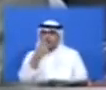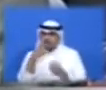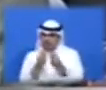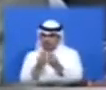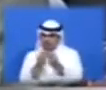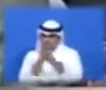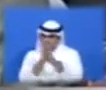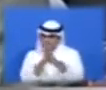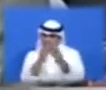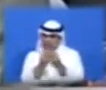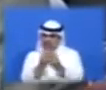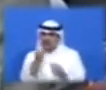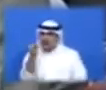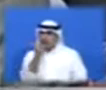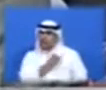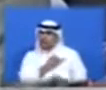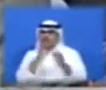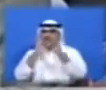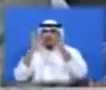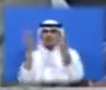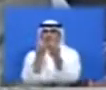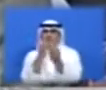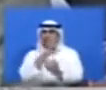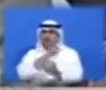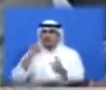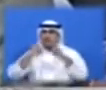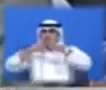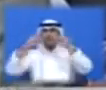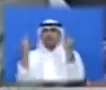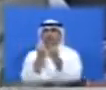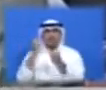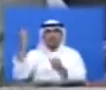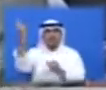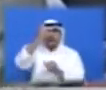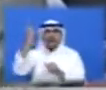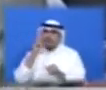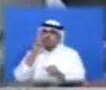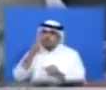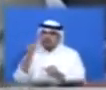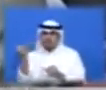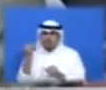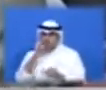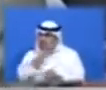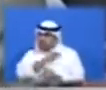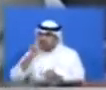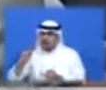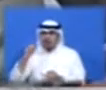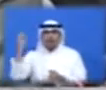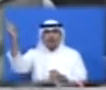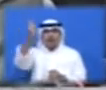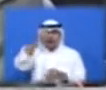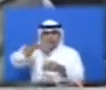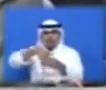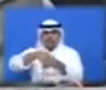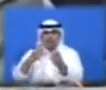المجتمع المدني والمنظمات، وعلينا التزام هذه الدول والبرلمانيين أجمعين